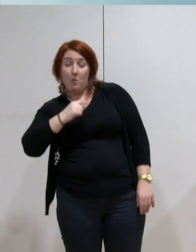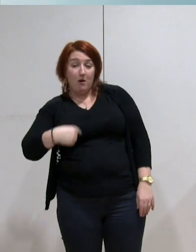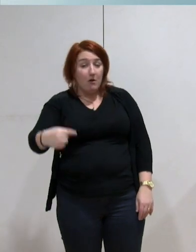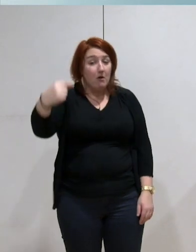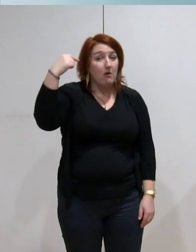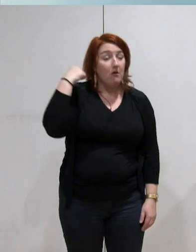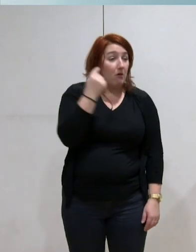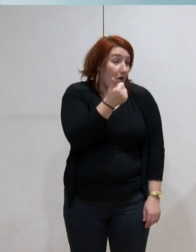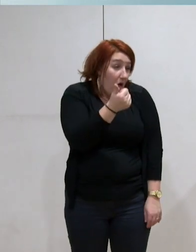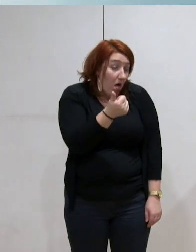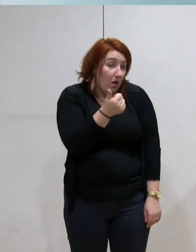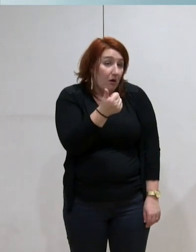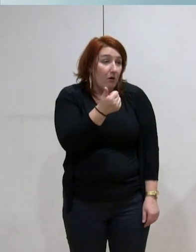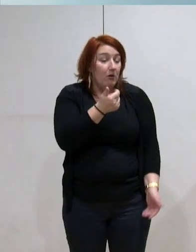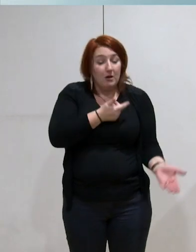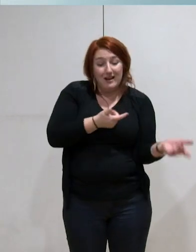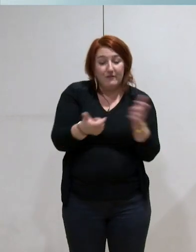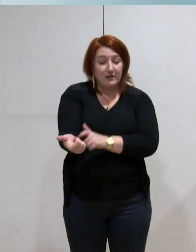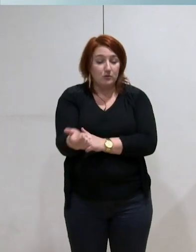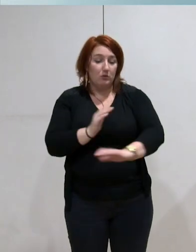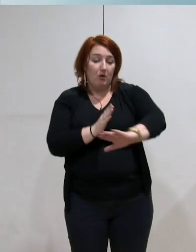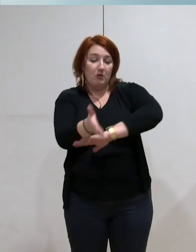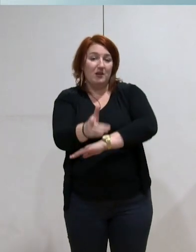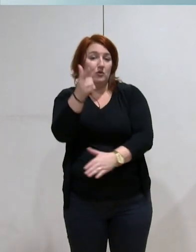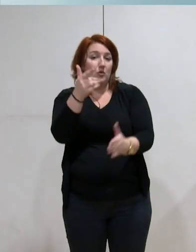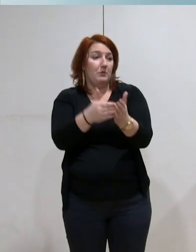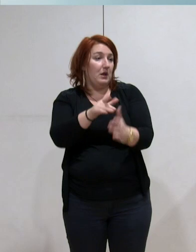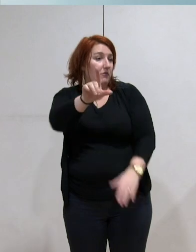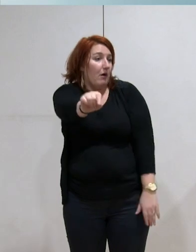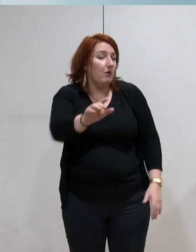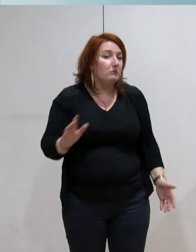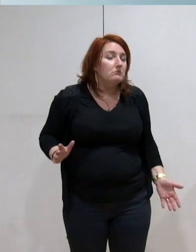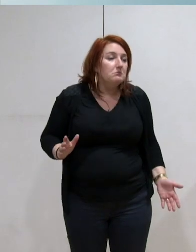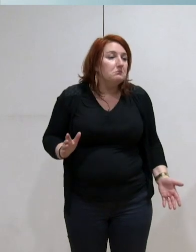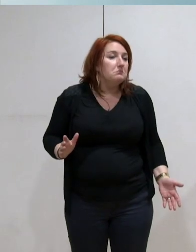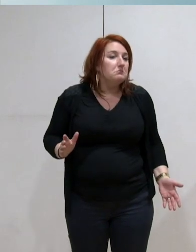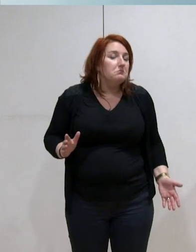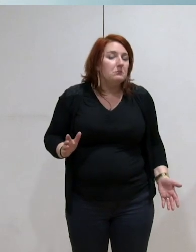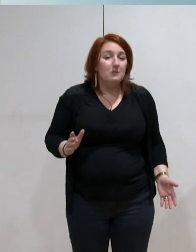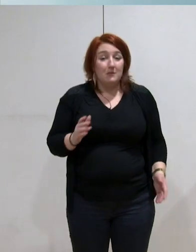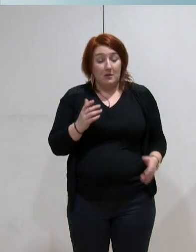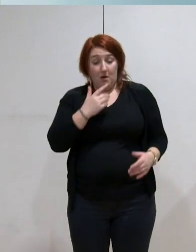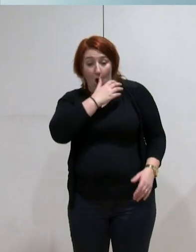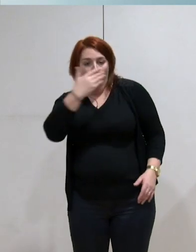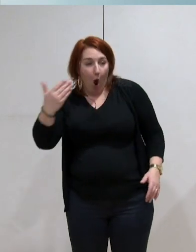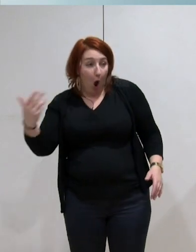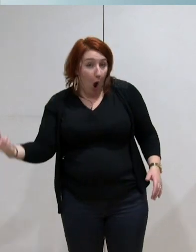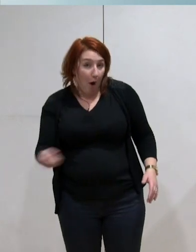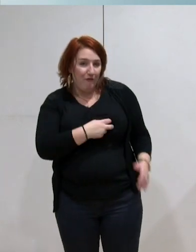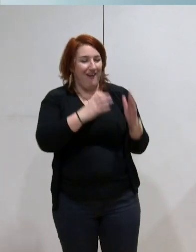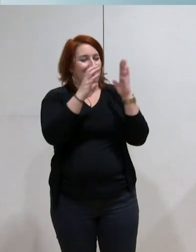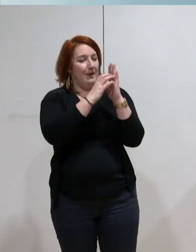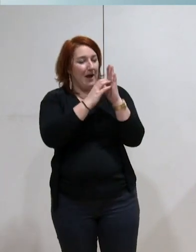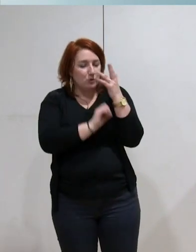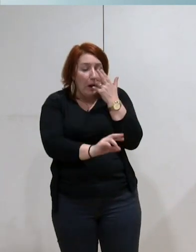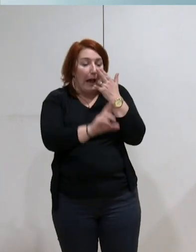se limitait à livraison des hydro de point rentrée 2020 on a dû attendre cette délibération pour avoir un début de réponse vous souhaitez